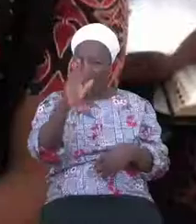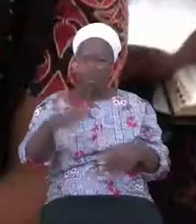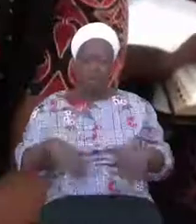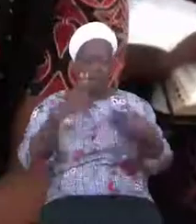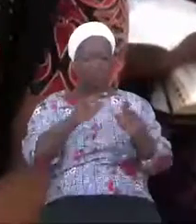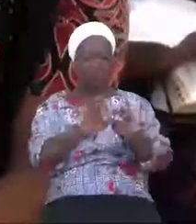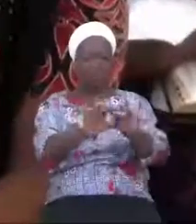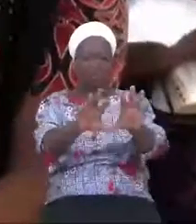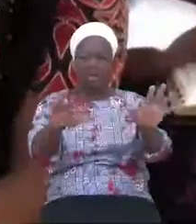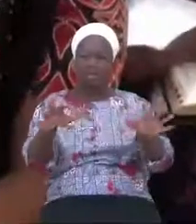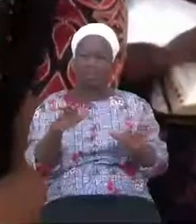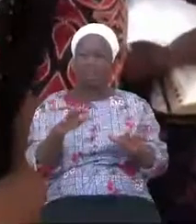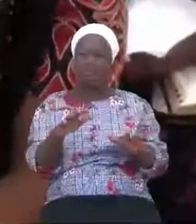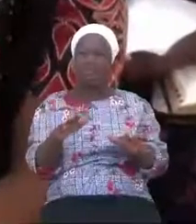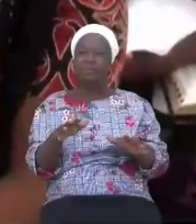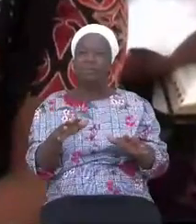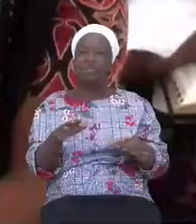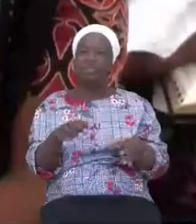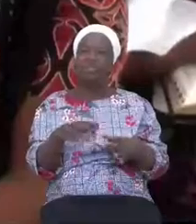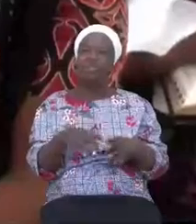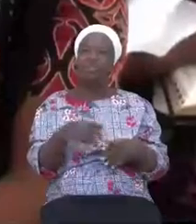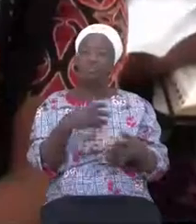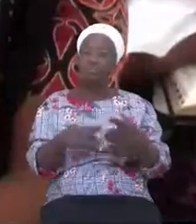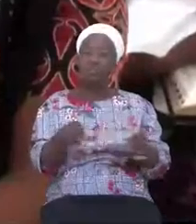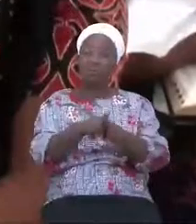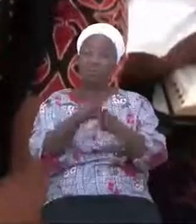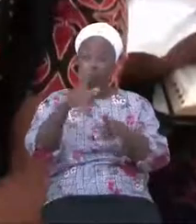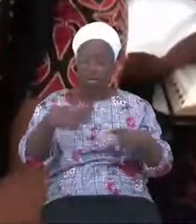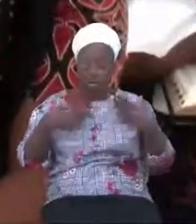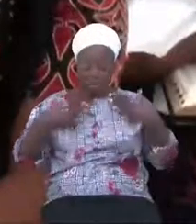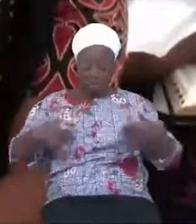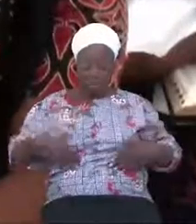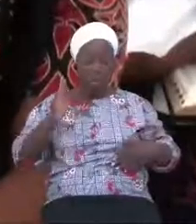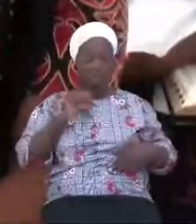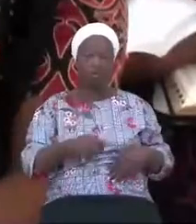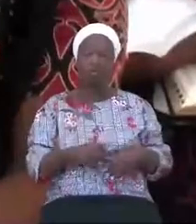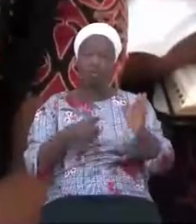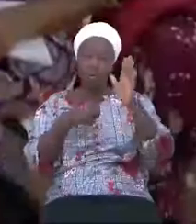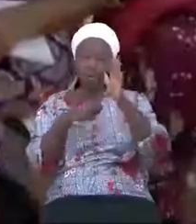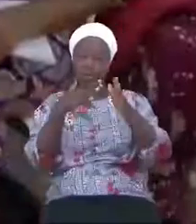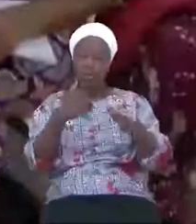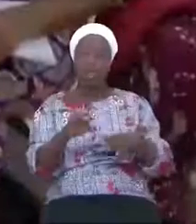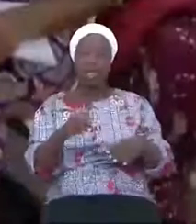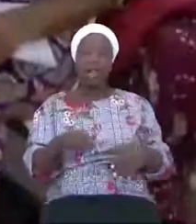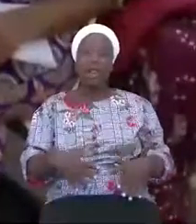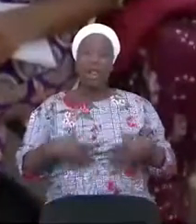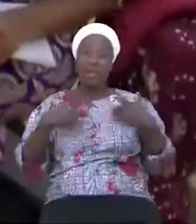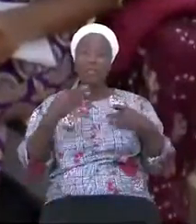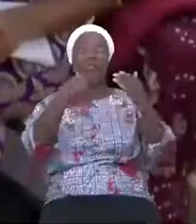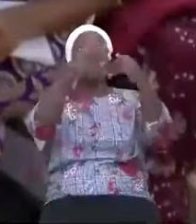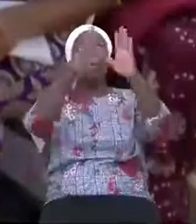briller. Même ton corps va refléter la lumière du ciel au nom